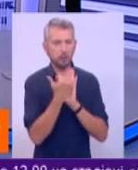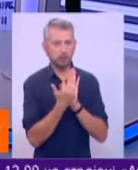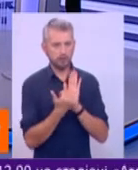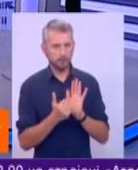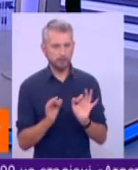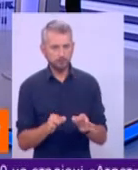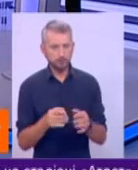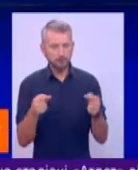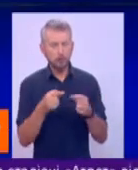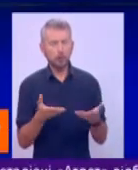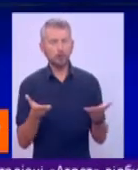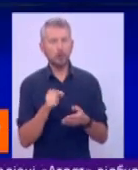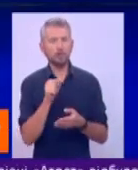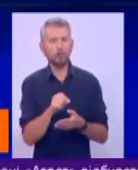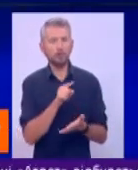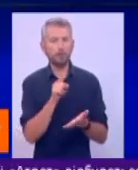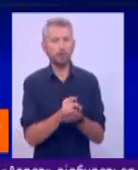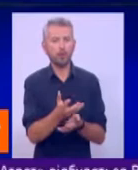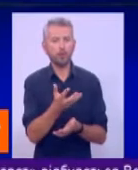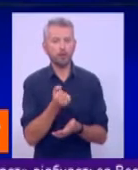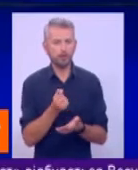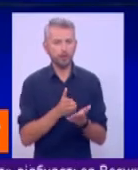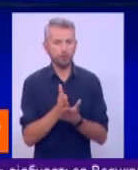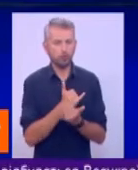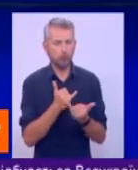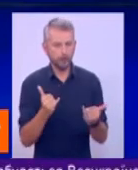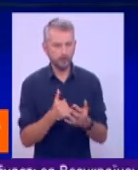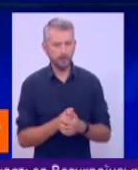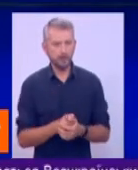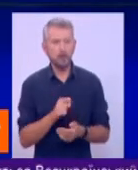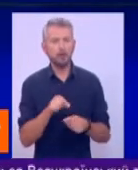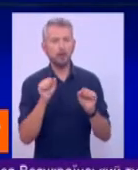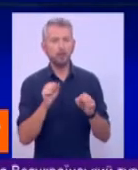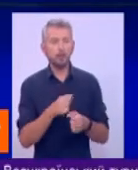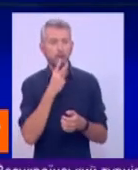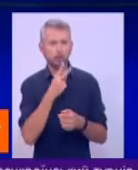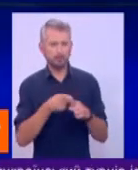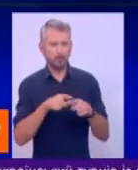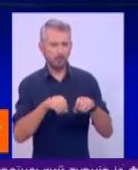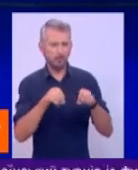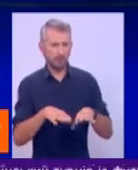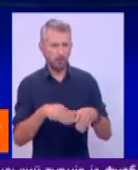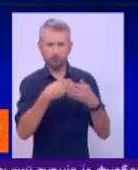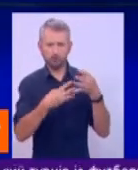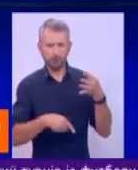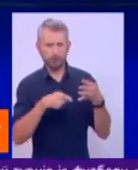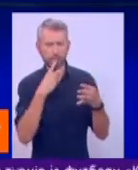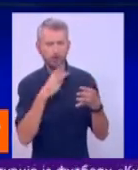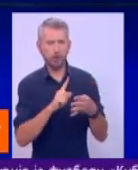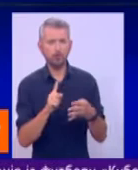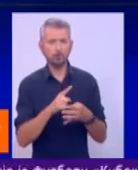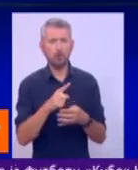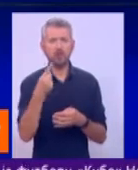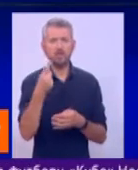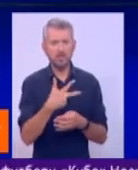так, згідно яких ви повинні отримувати послуги. Так. Ви можете подивитися цю постанову, ви побачите, що третини